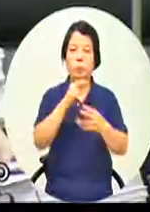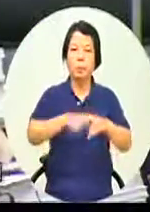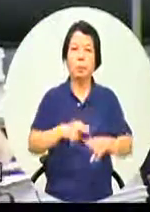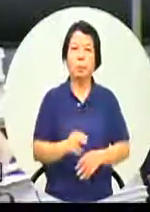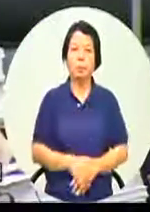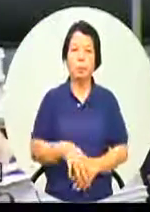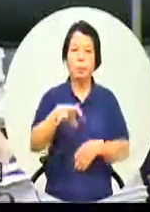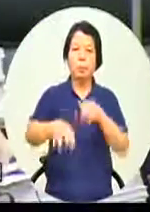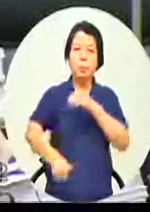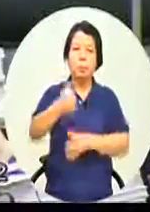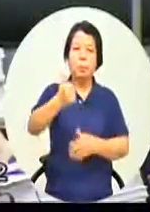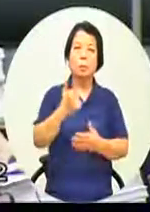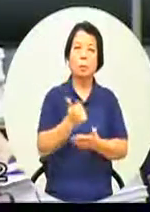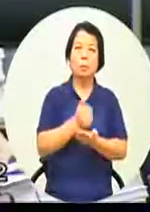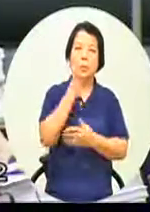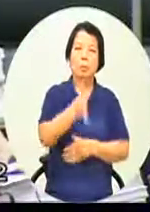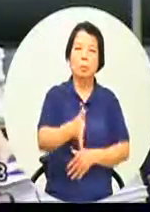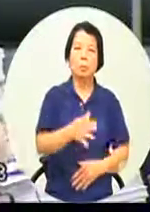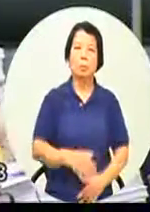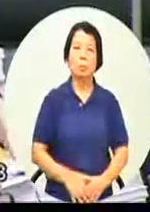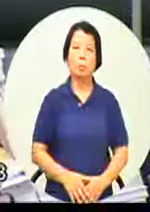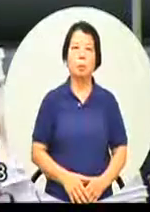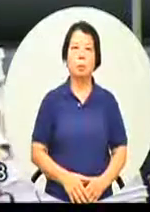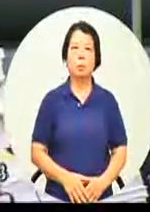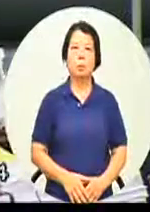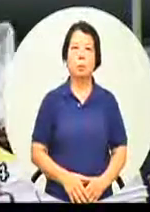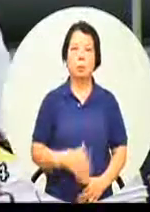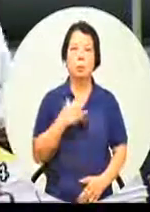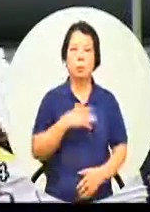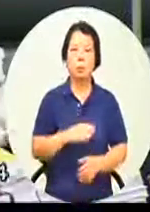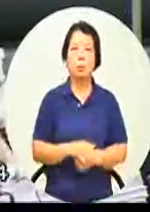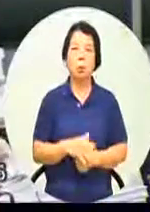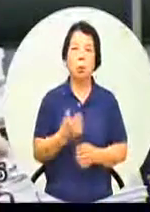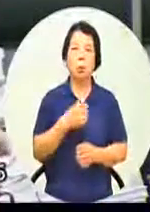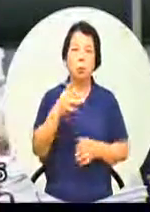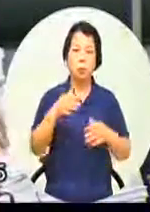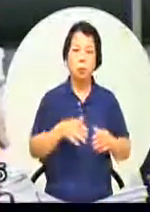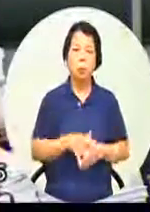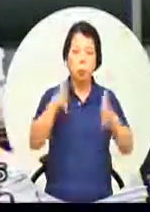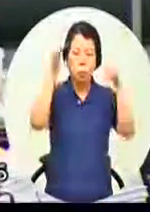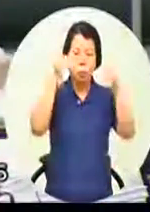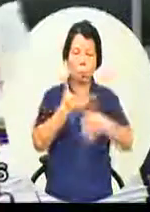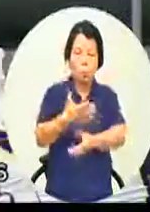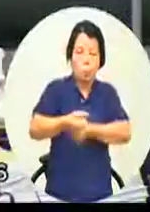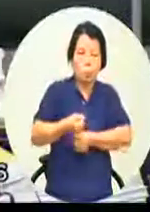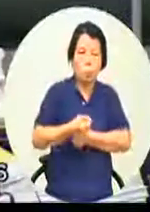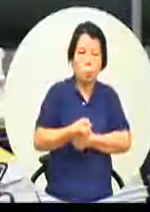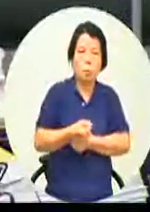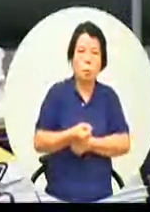局长，我再请问你一下，我们的捕犬车和救援车分别有几辆？